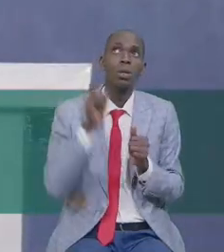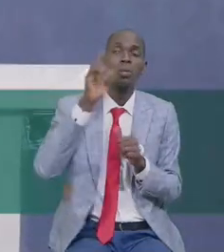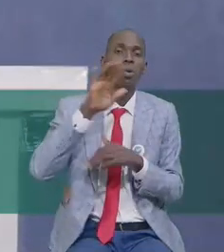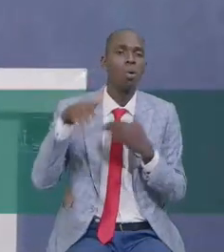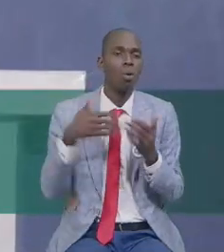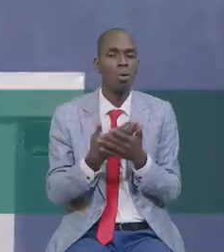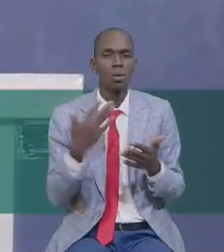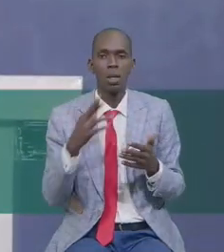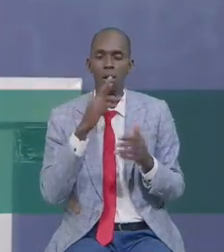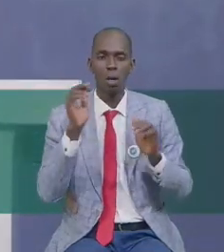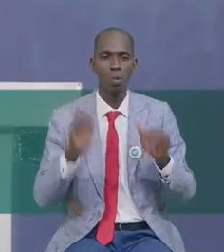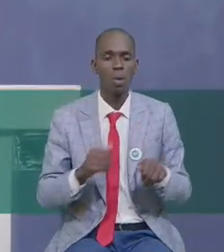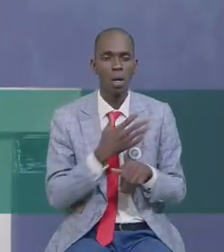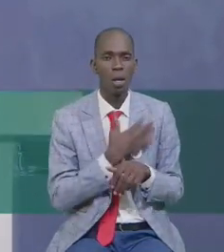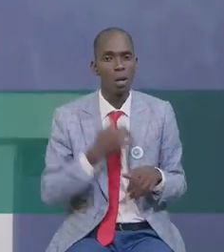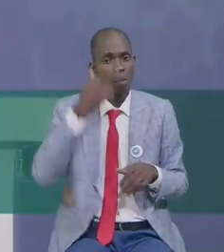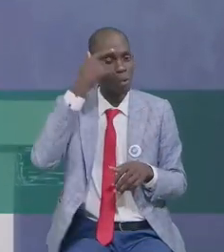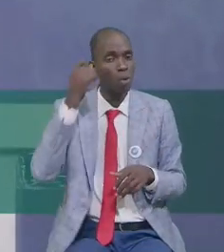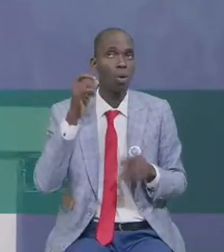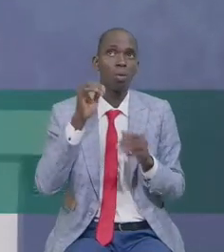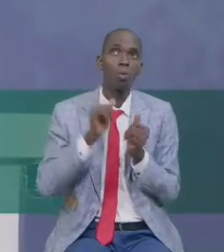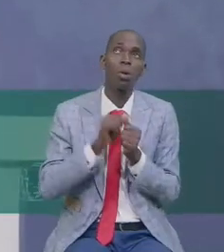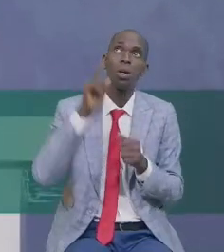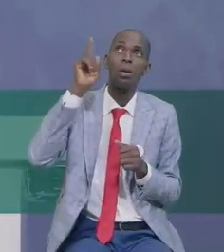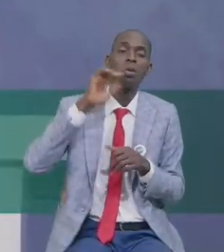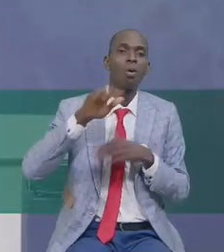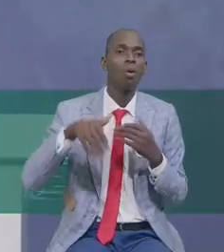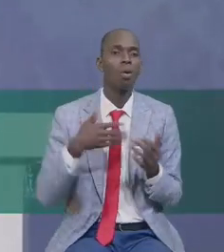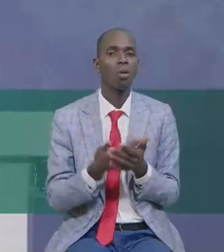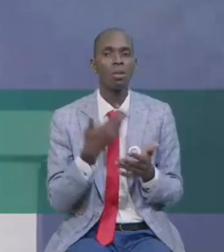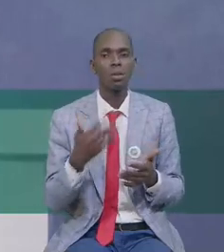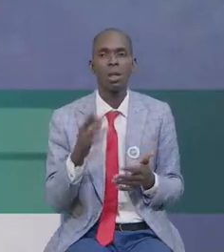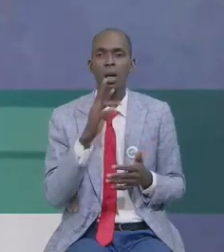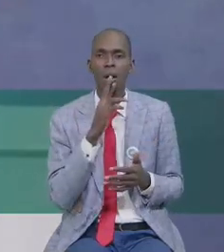à lui. Et parce qu'avec lui, tout est possible.